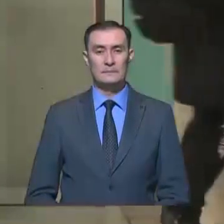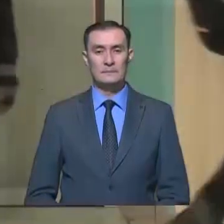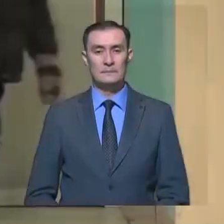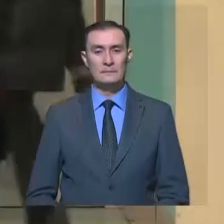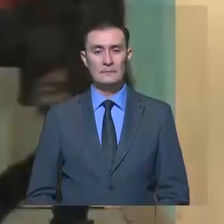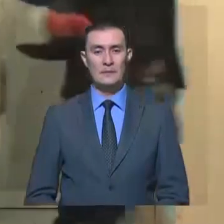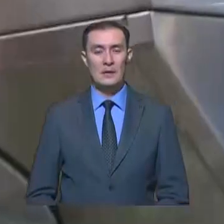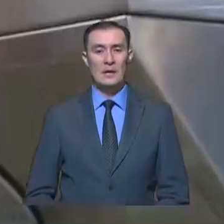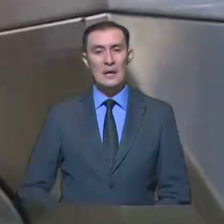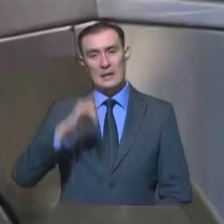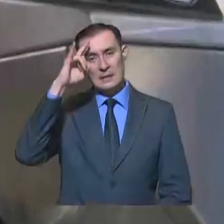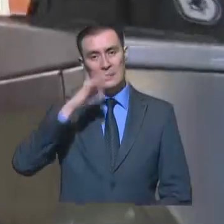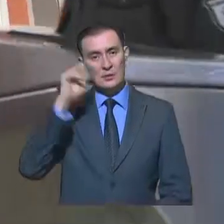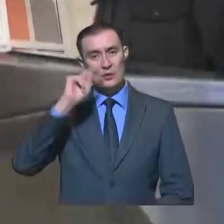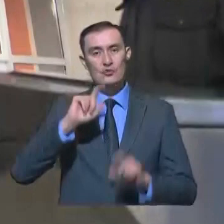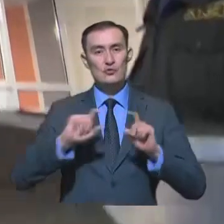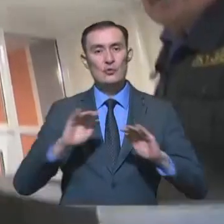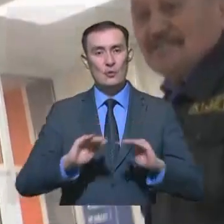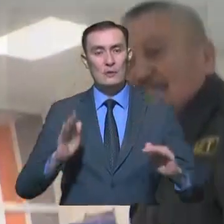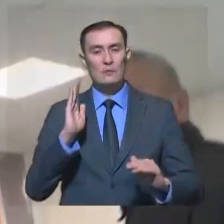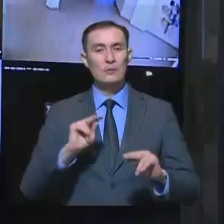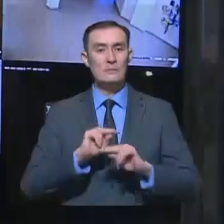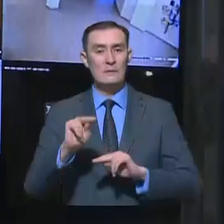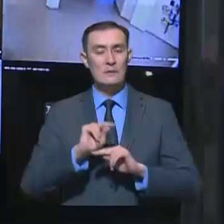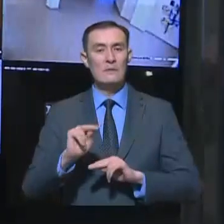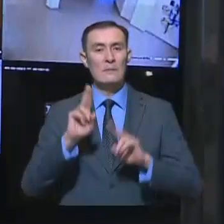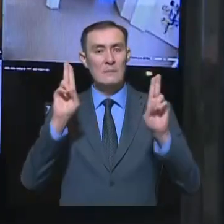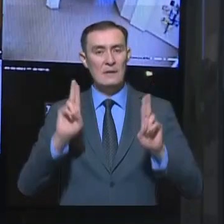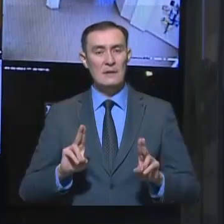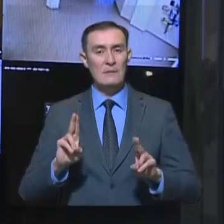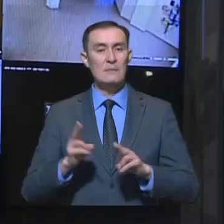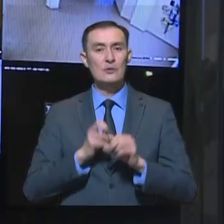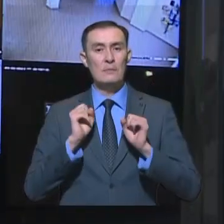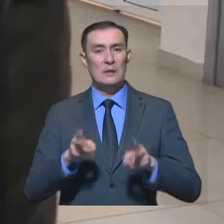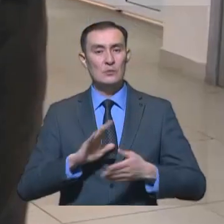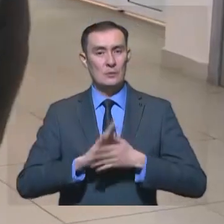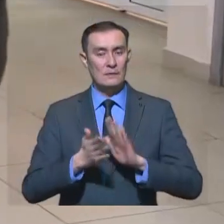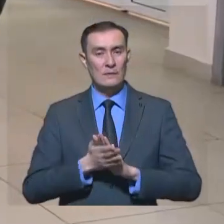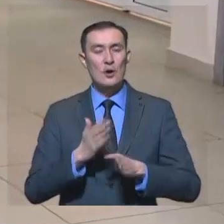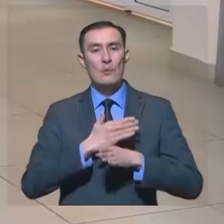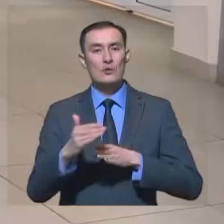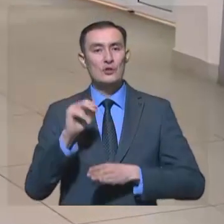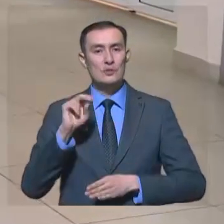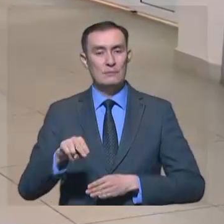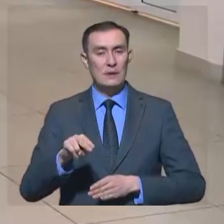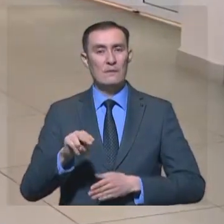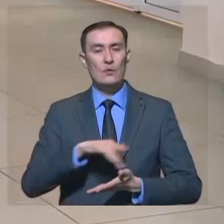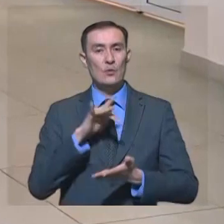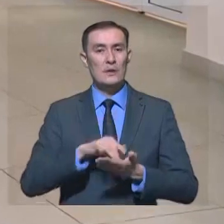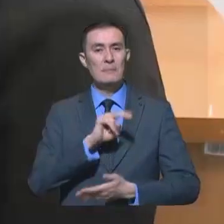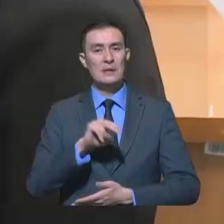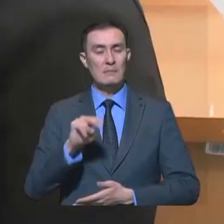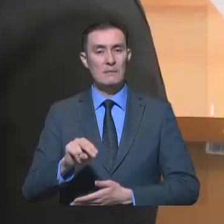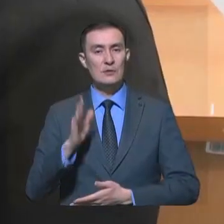Уроки безопасности казахстанских школьников будут обучать правилам поведения в экстренных ситуациях. После ЧП в Петропавловске задумались о разработке спецуроков. Когда их